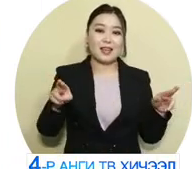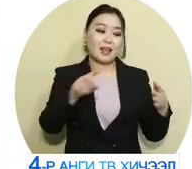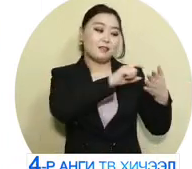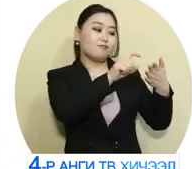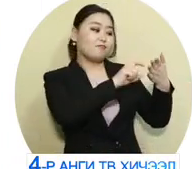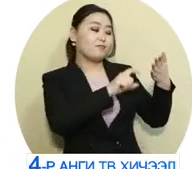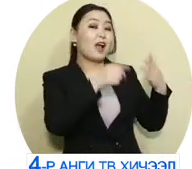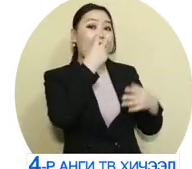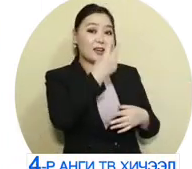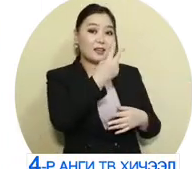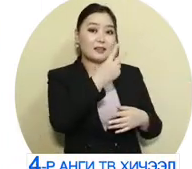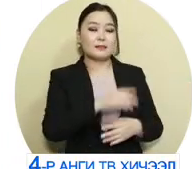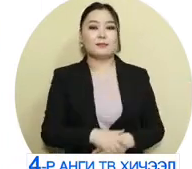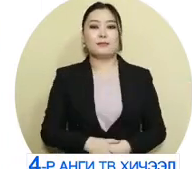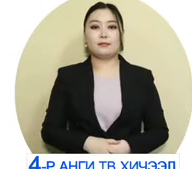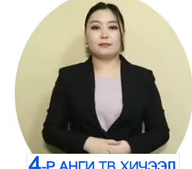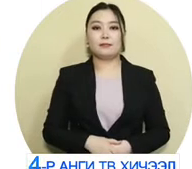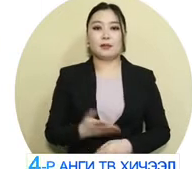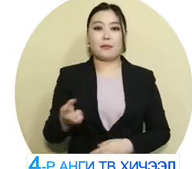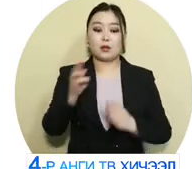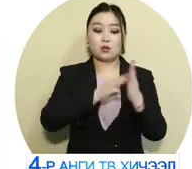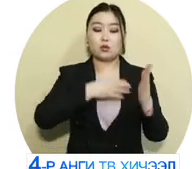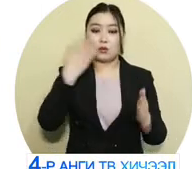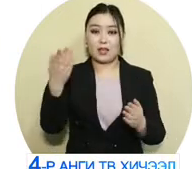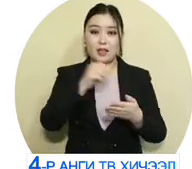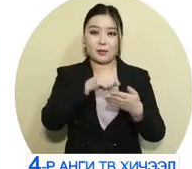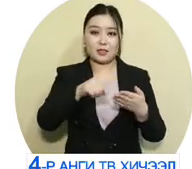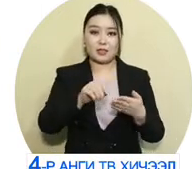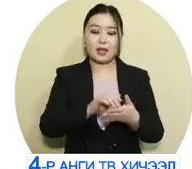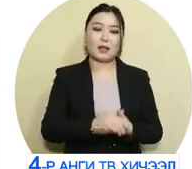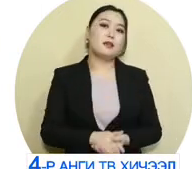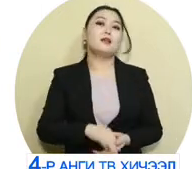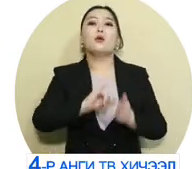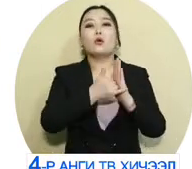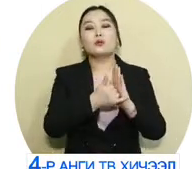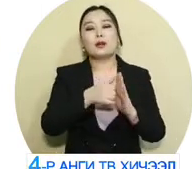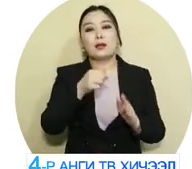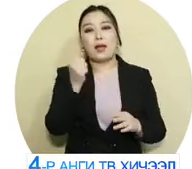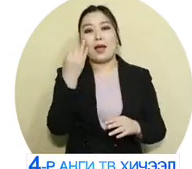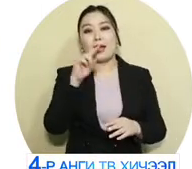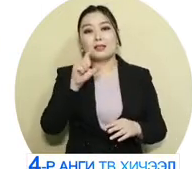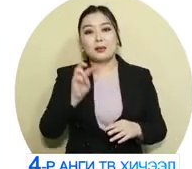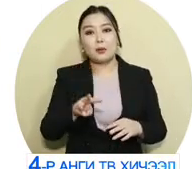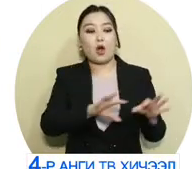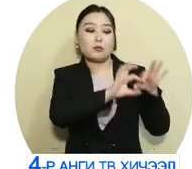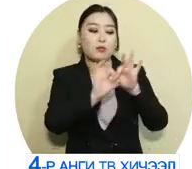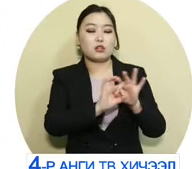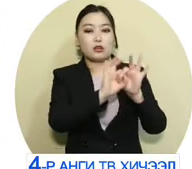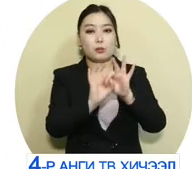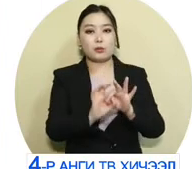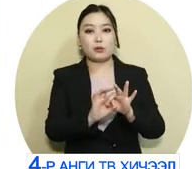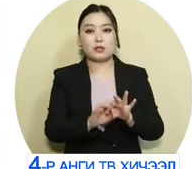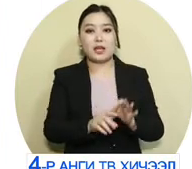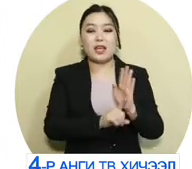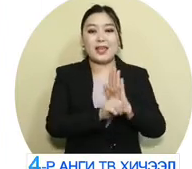анхаарыг хэдүүлээ. Энэ маань шүлгийг бичихдээ утга айзам холбоосоор нь холбогдуулж